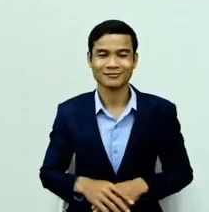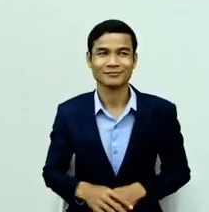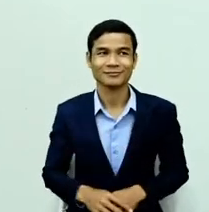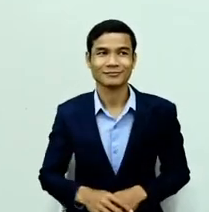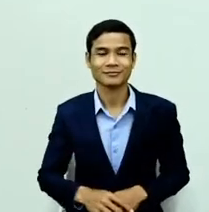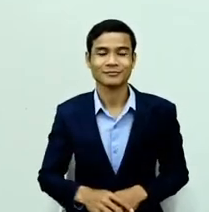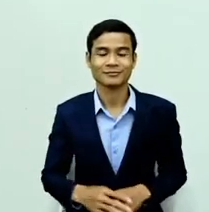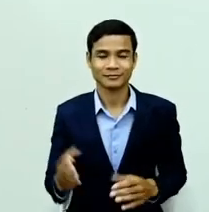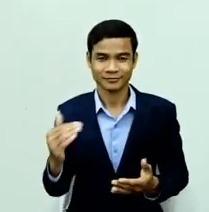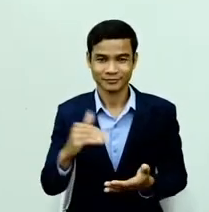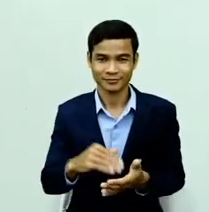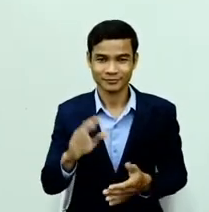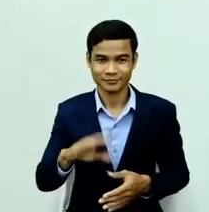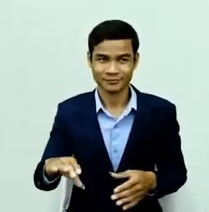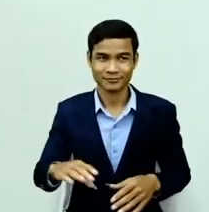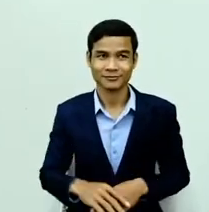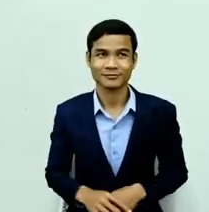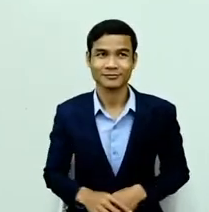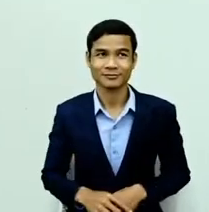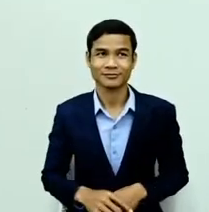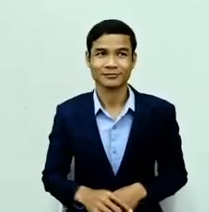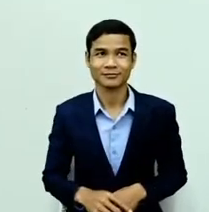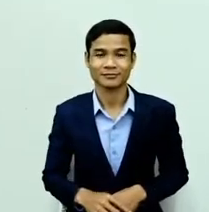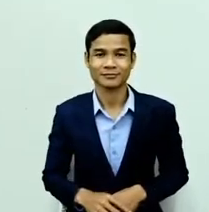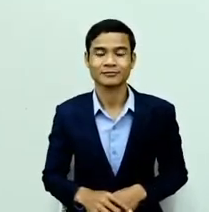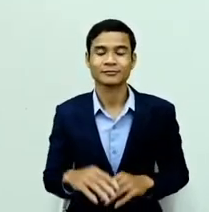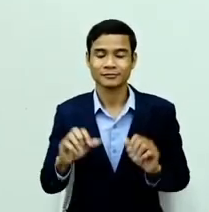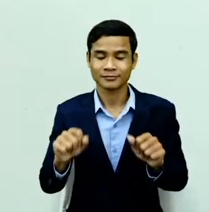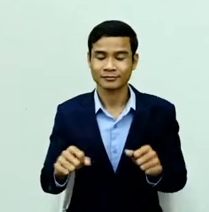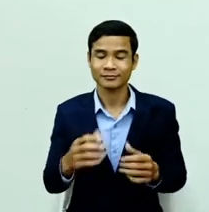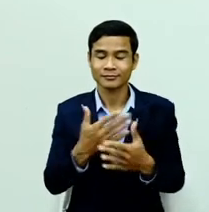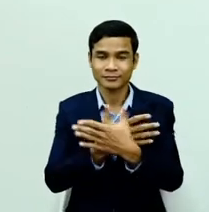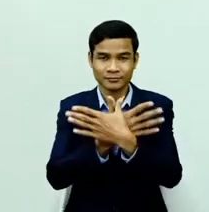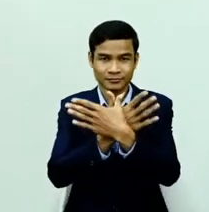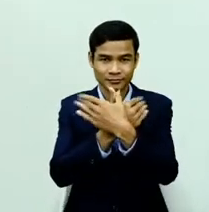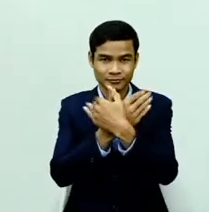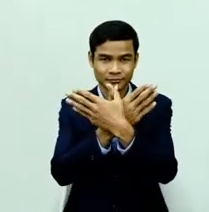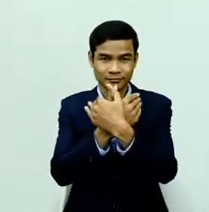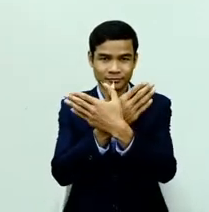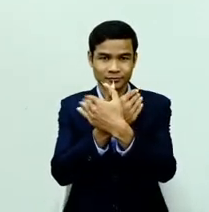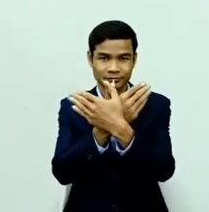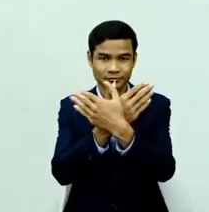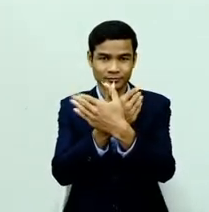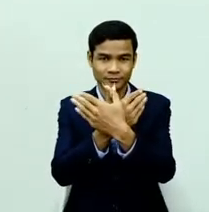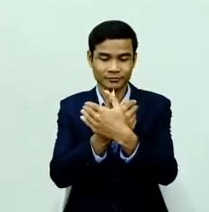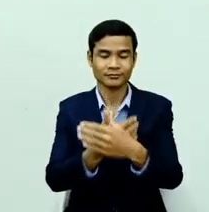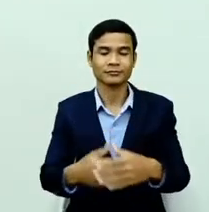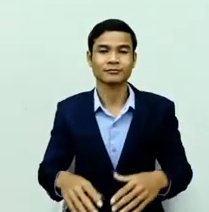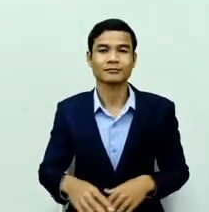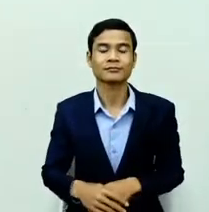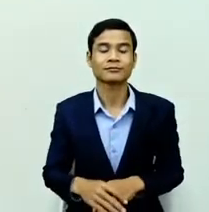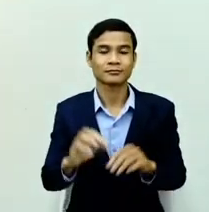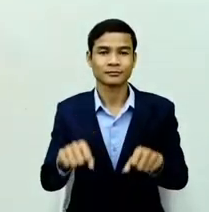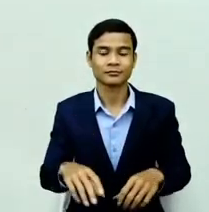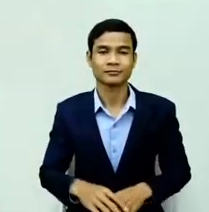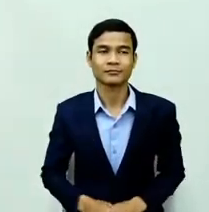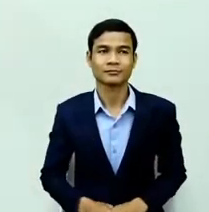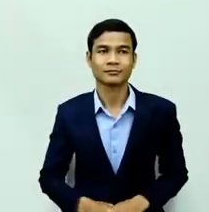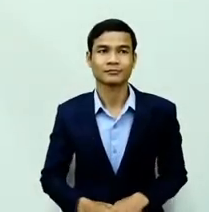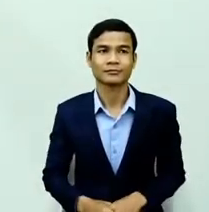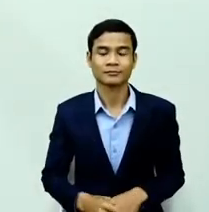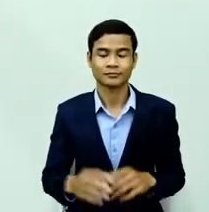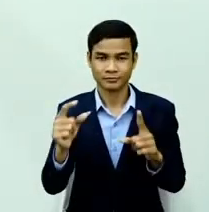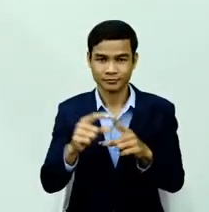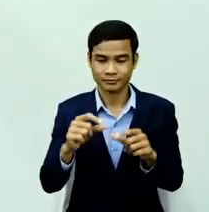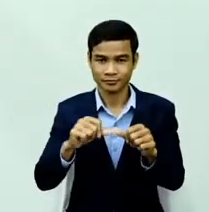mà đòn tiết chá mê ấm bài chá ta bị bần